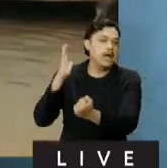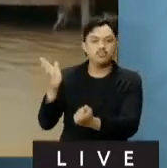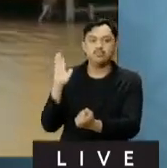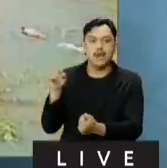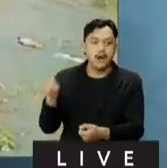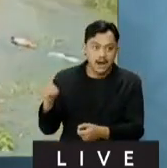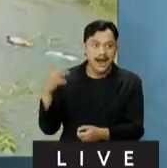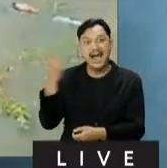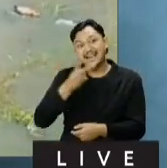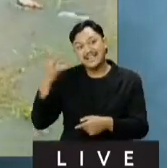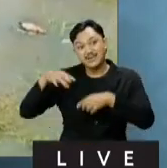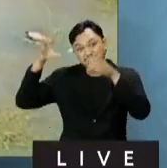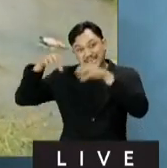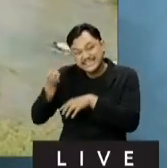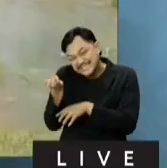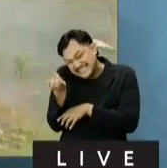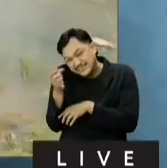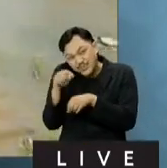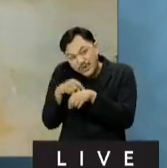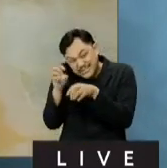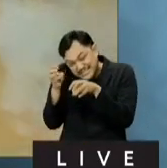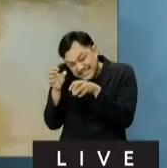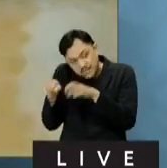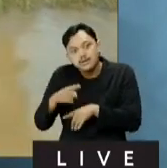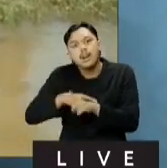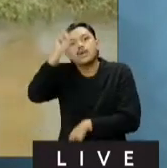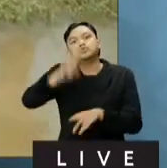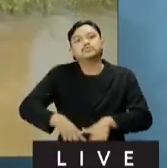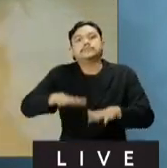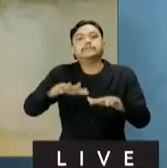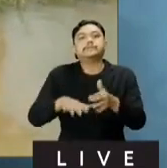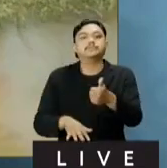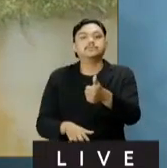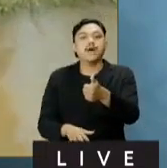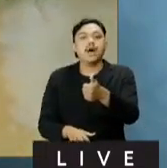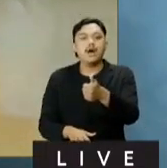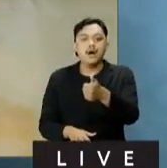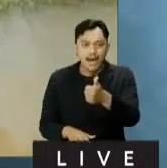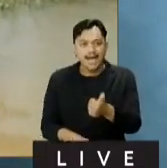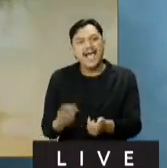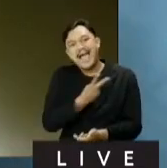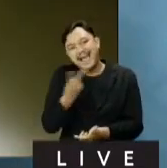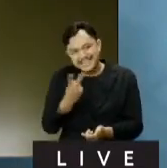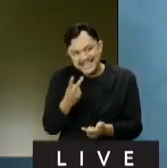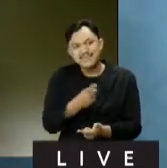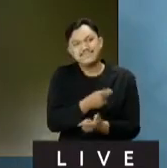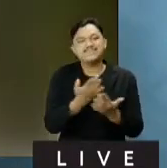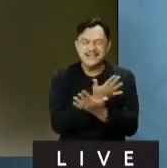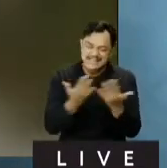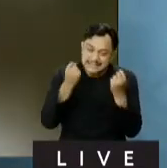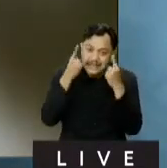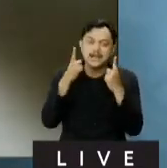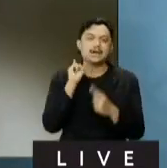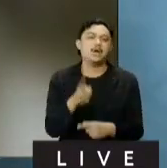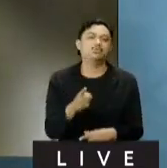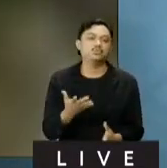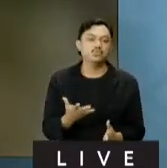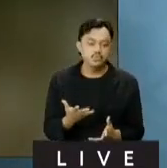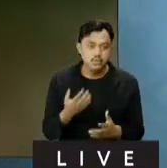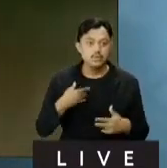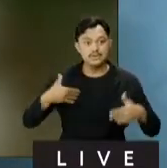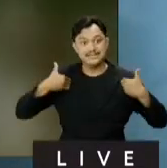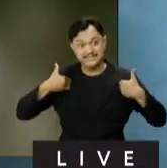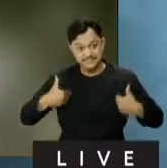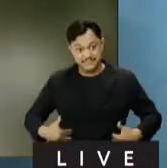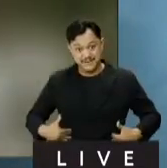saja menimbulkan banjir. Nah, ini sebenarnya semua harus menyadari bahwa ini perilaku kita yang tidak